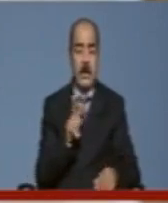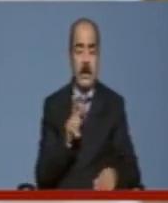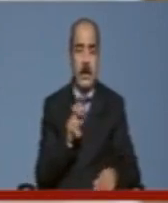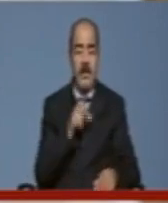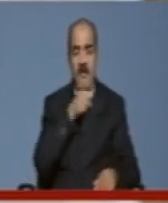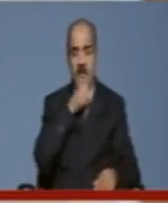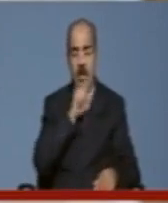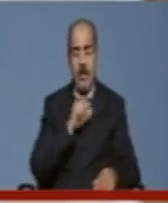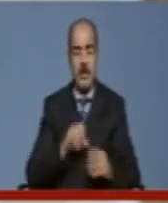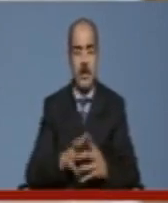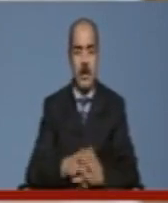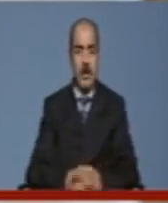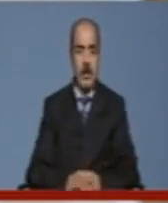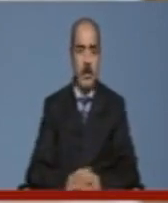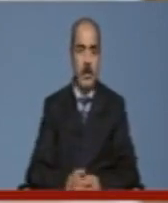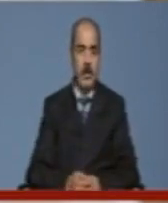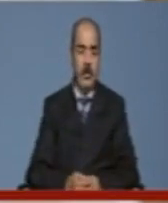فرنسي